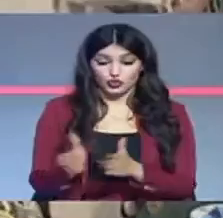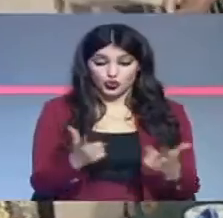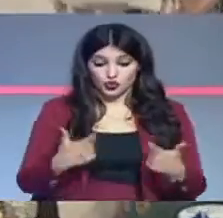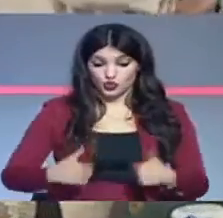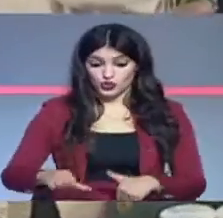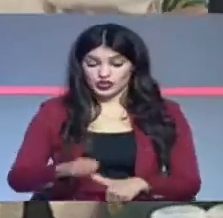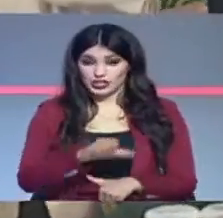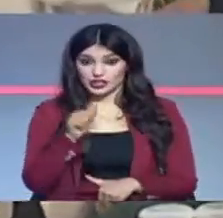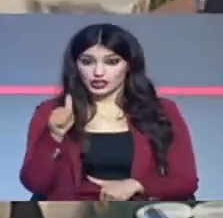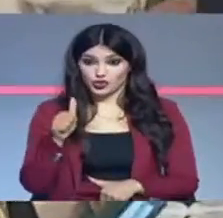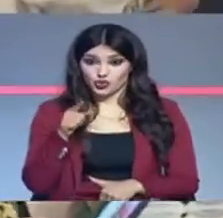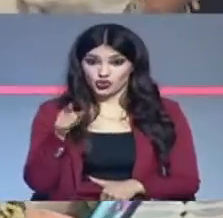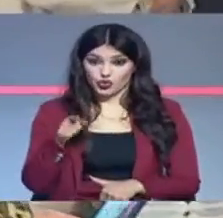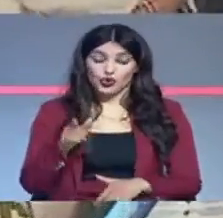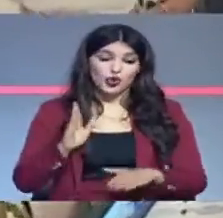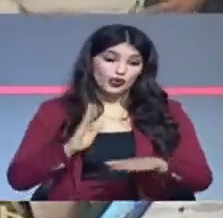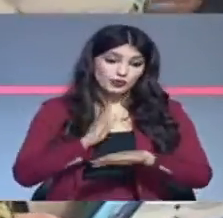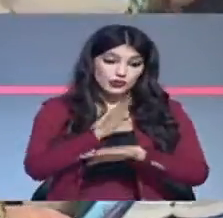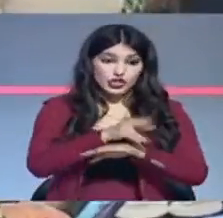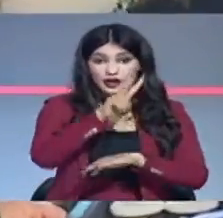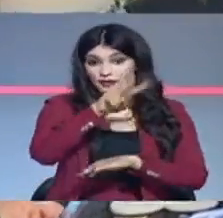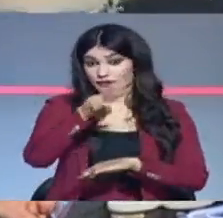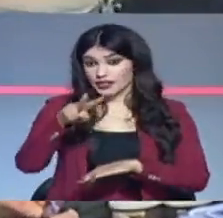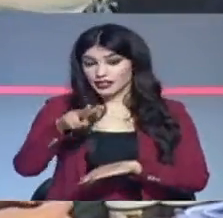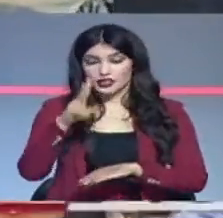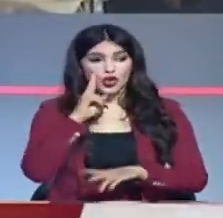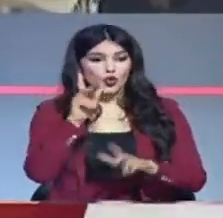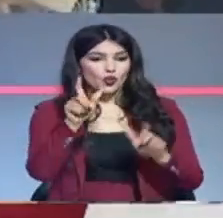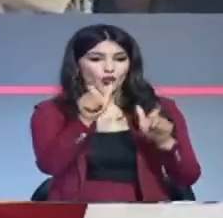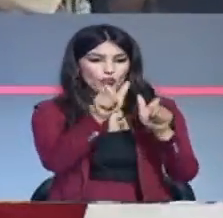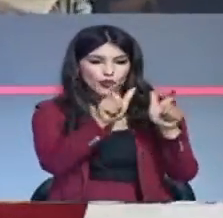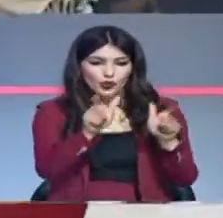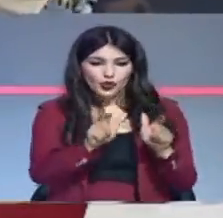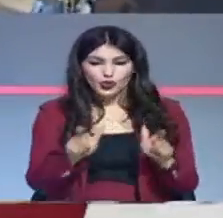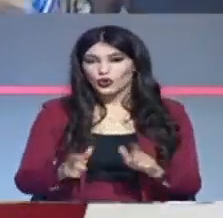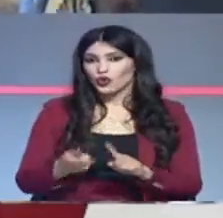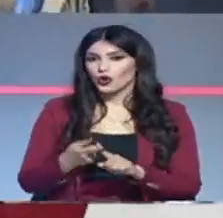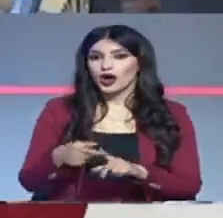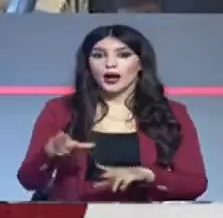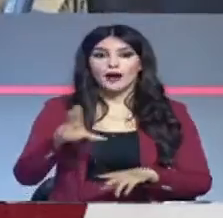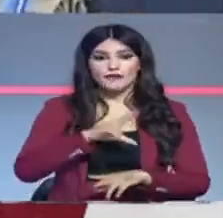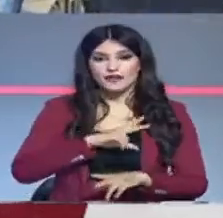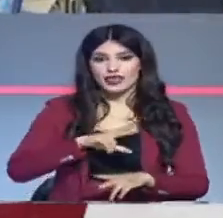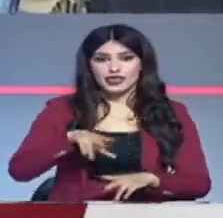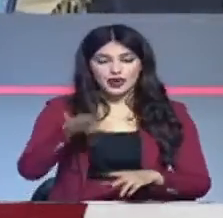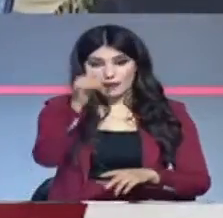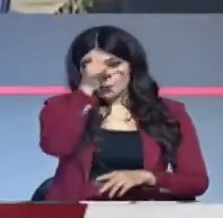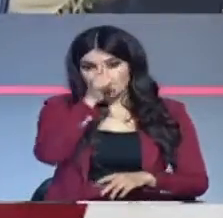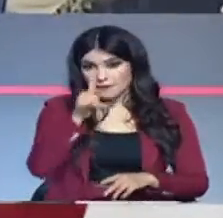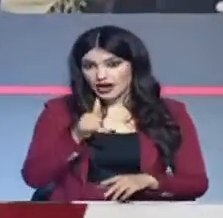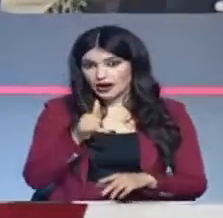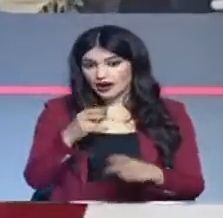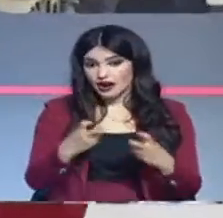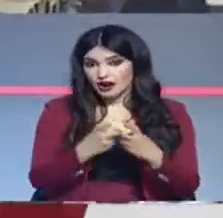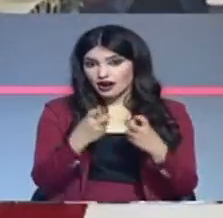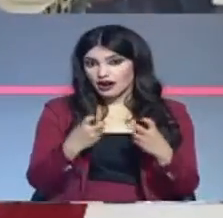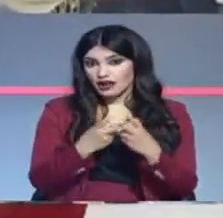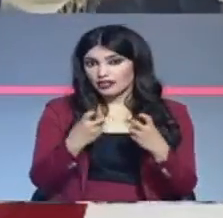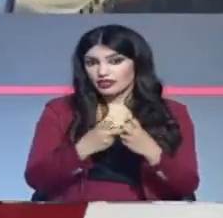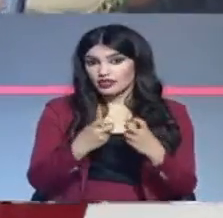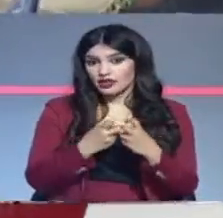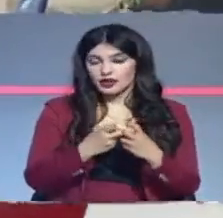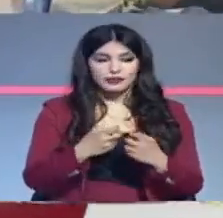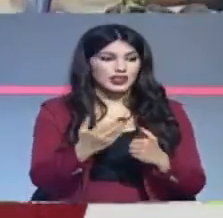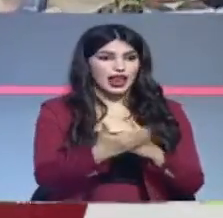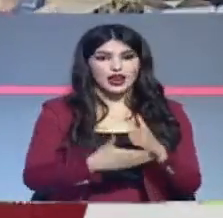الحكومه هشام المنشيه استهل هذه الزياره بجوله في ارجاء معرض للحرفيات وعاملات بالقطاع الفلاحي من جهه